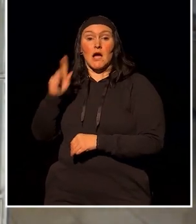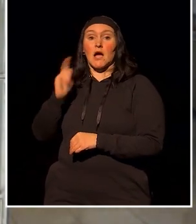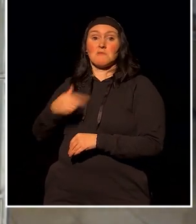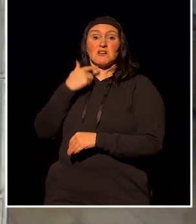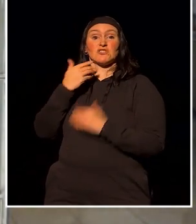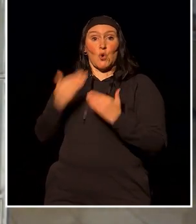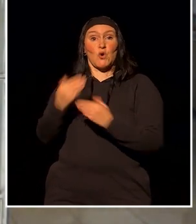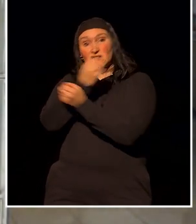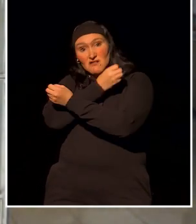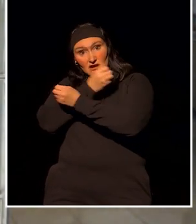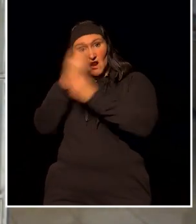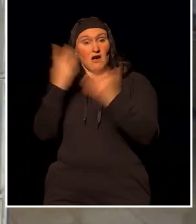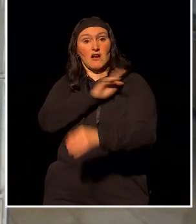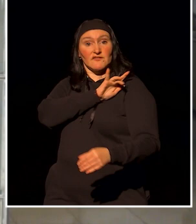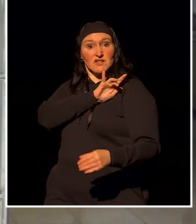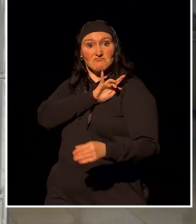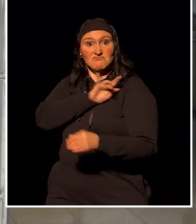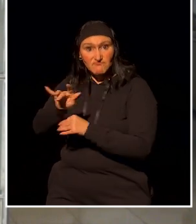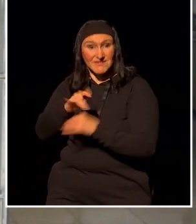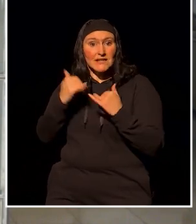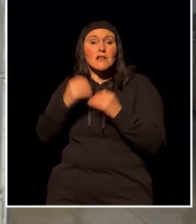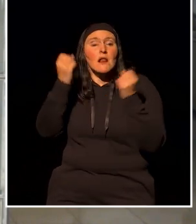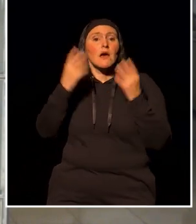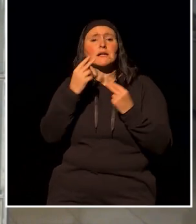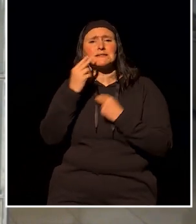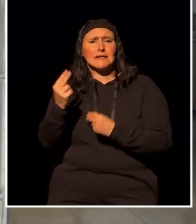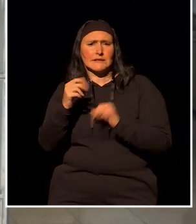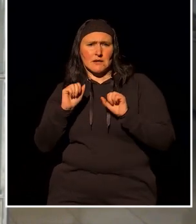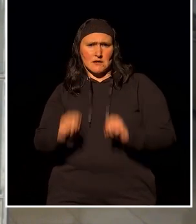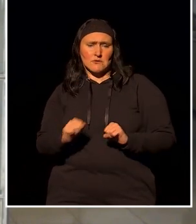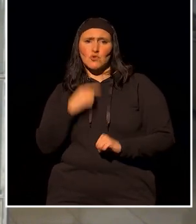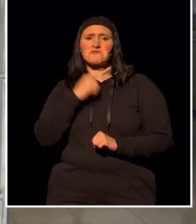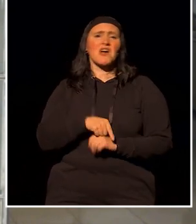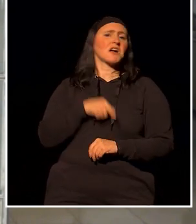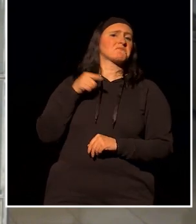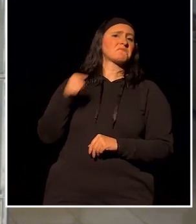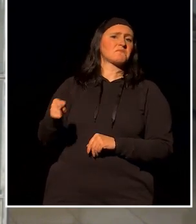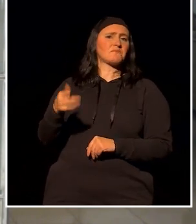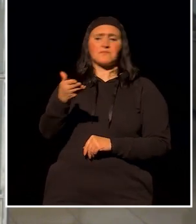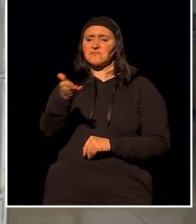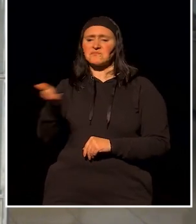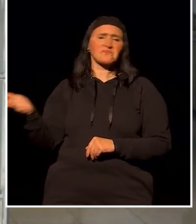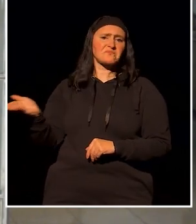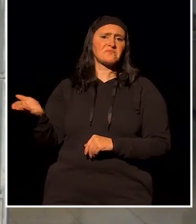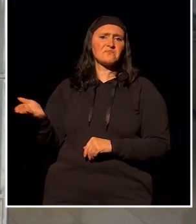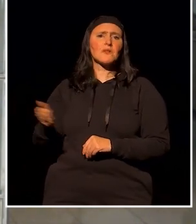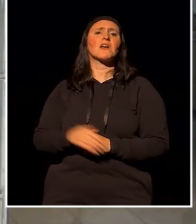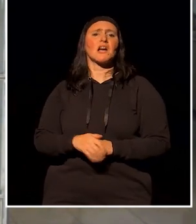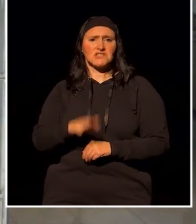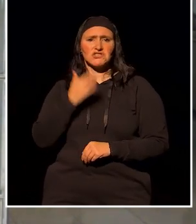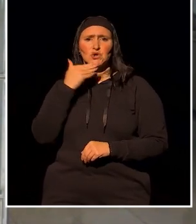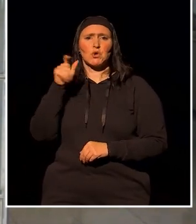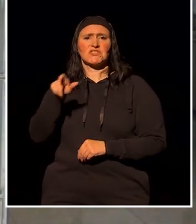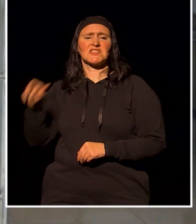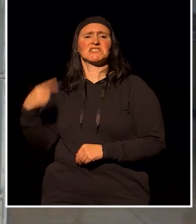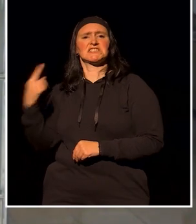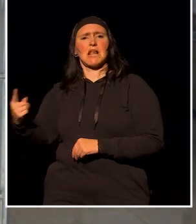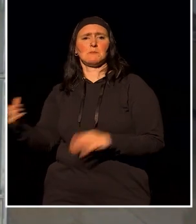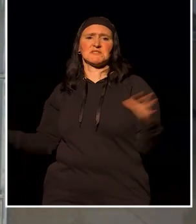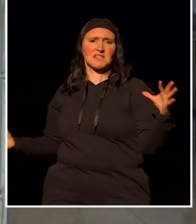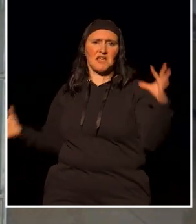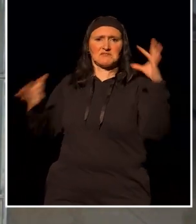der sagt, dass die Juden eigentlich das wahre, authentische Gesicht des Westens sind. Das